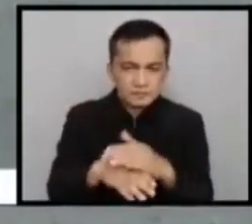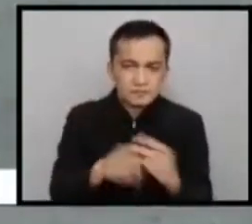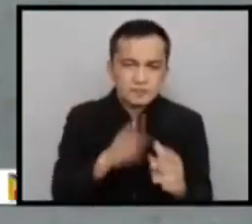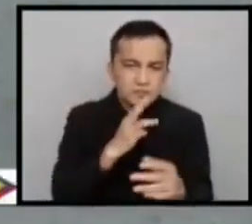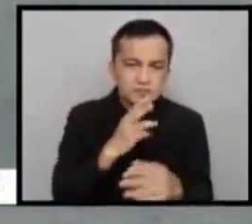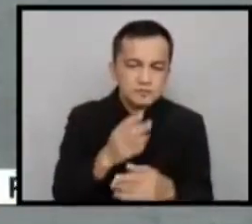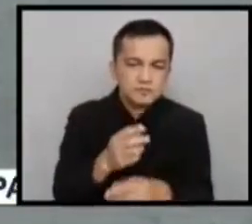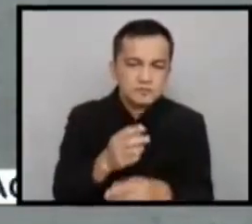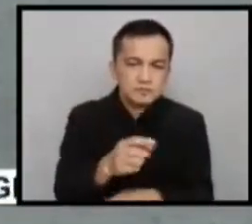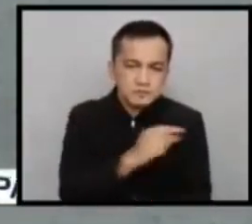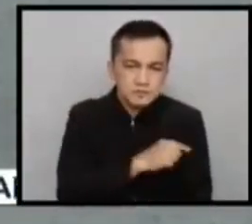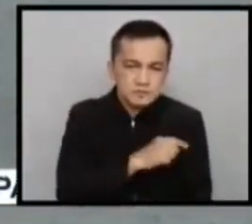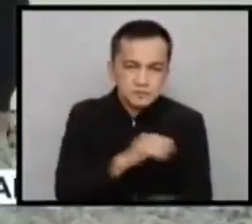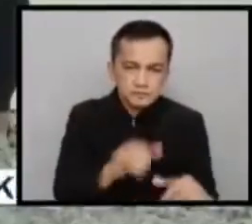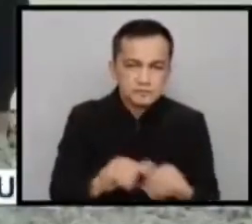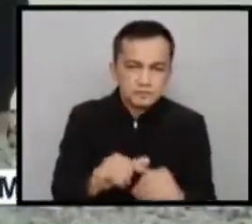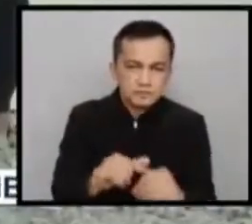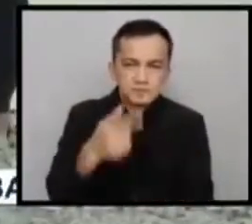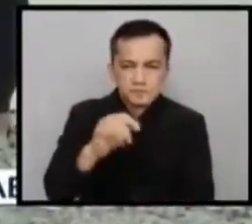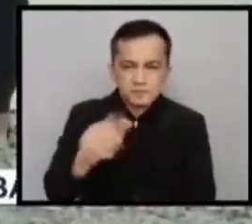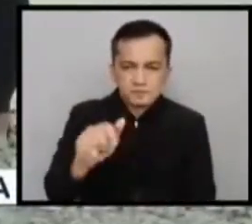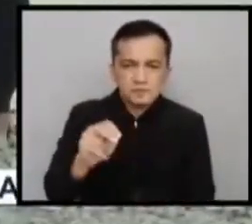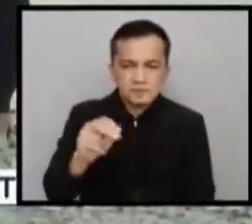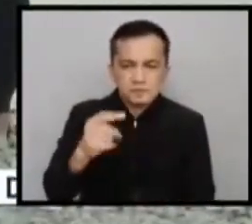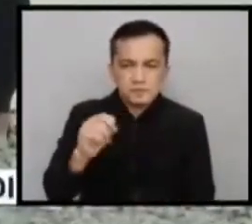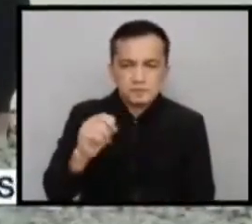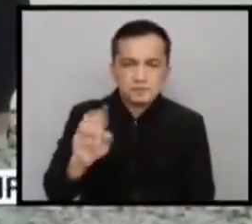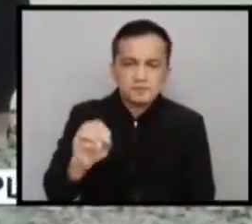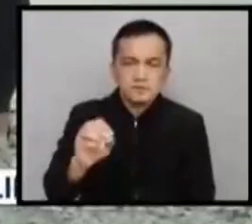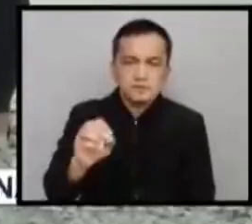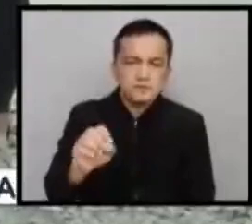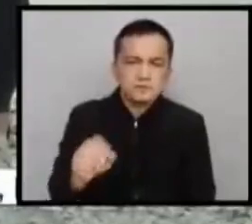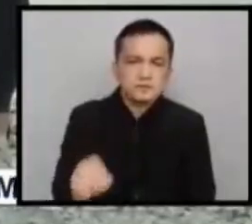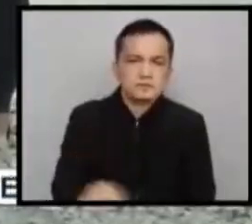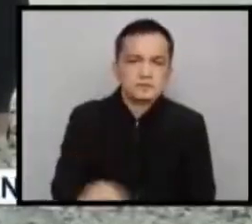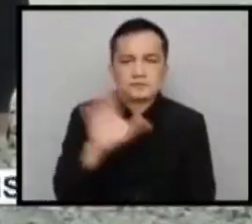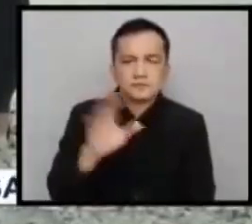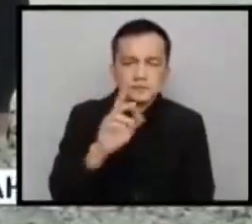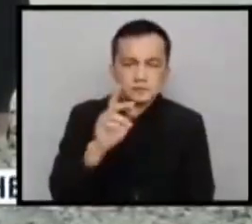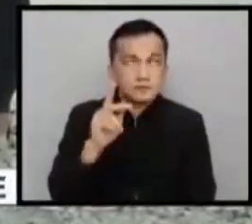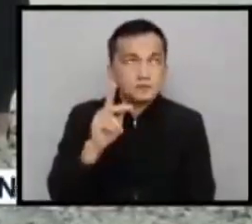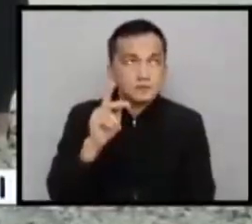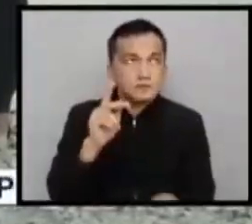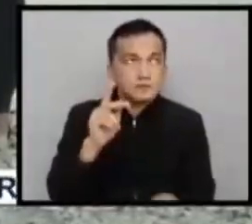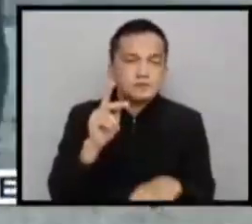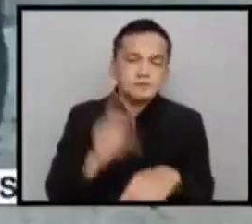quality standard. Jillian Jeronimo para sa Morning Show ng Bayan, Rise and Shine, Pilipinas.